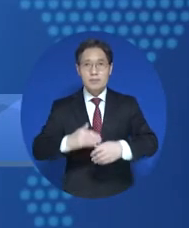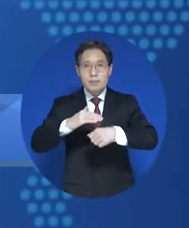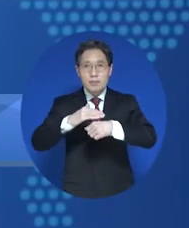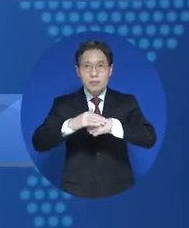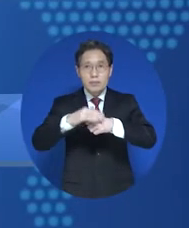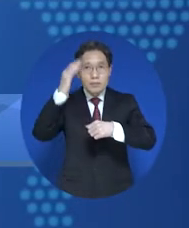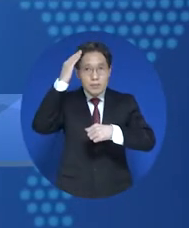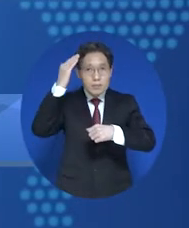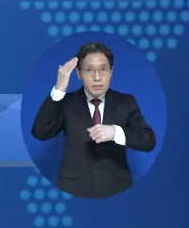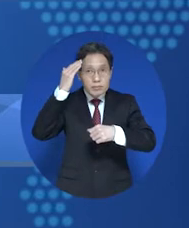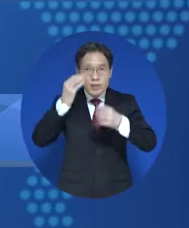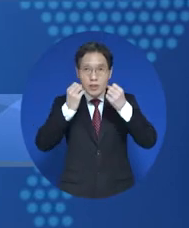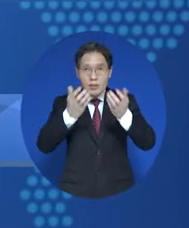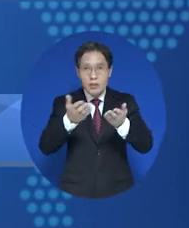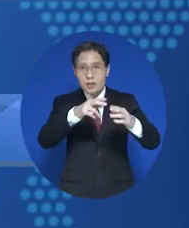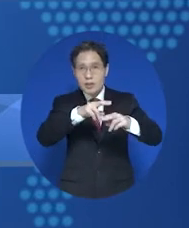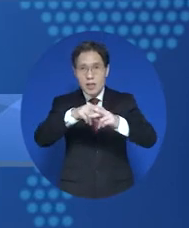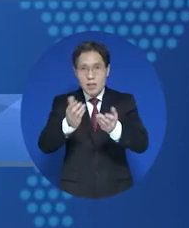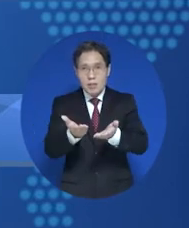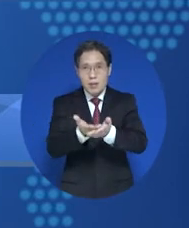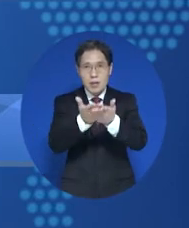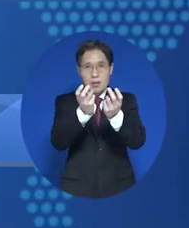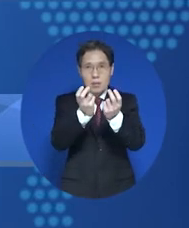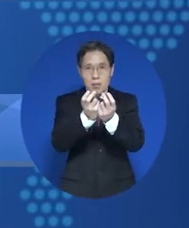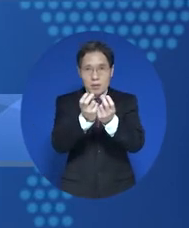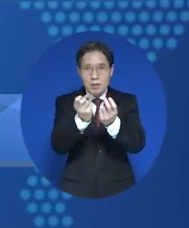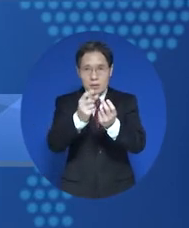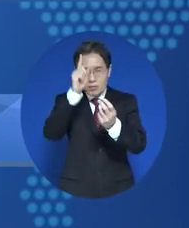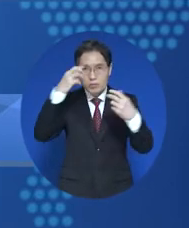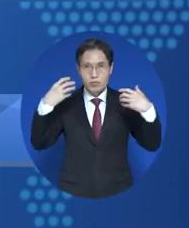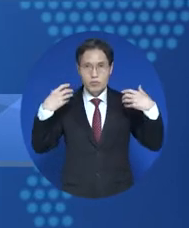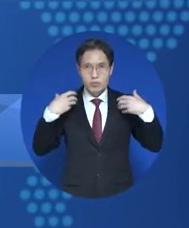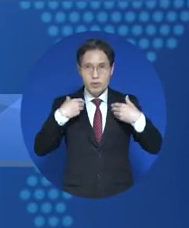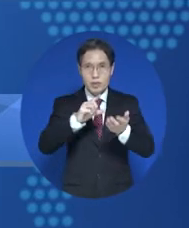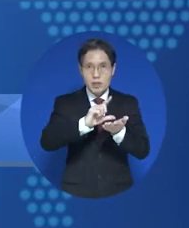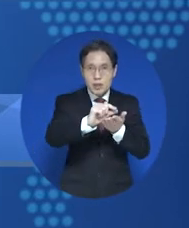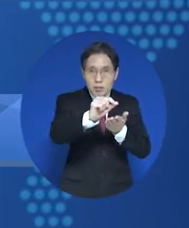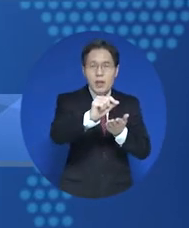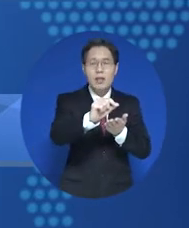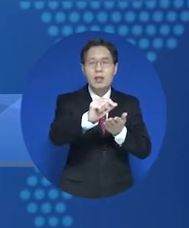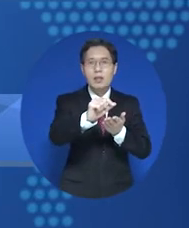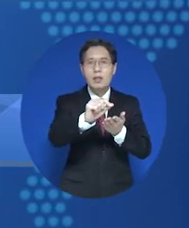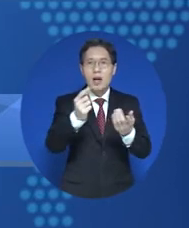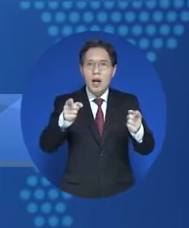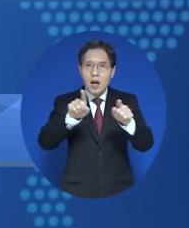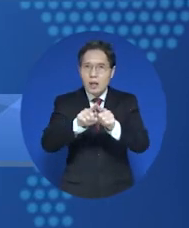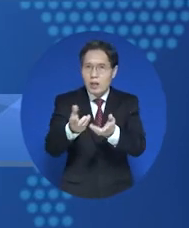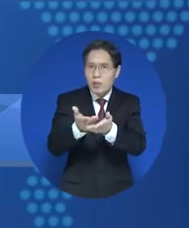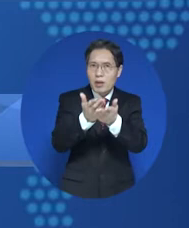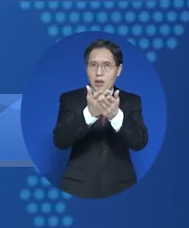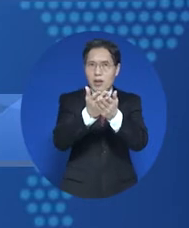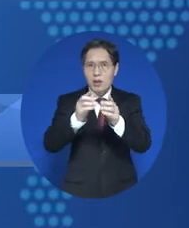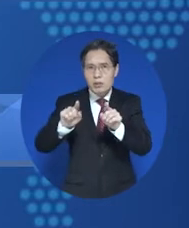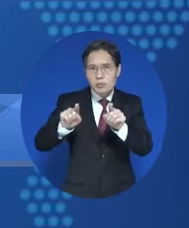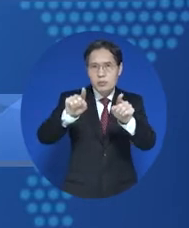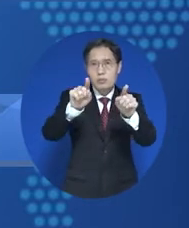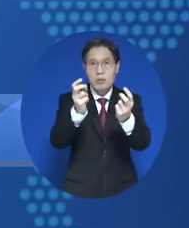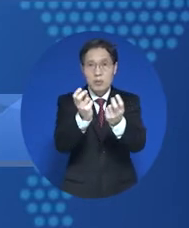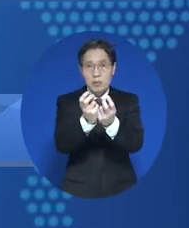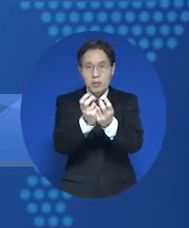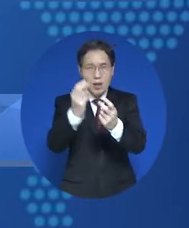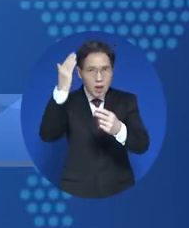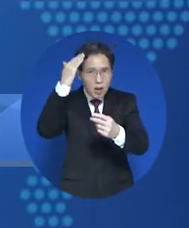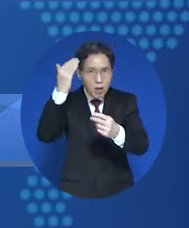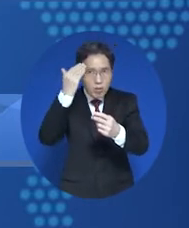대구시가 한국판 u 들의 발전 방향과 중앙과 지방정부 간 상생의 길을 모색하는 한국판 뉴딜 경청